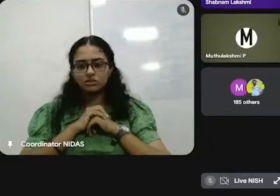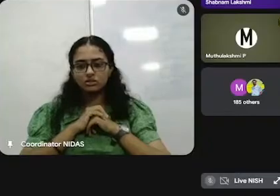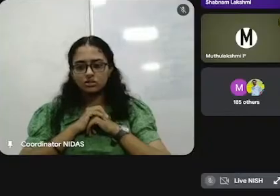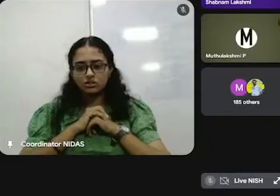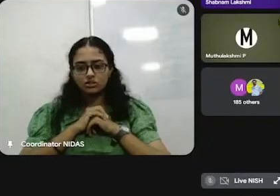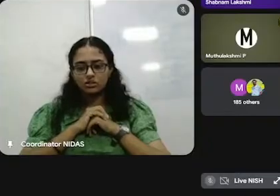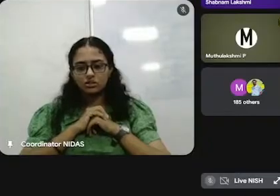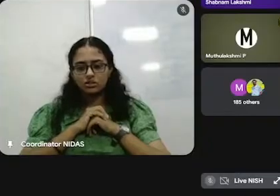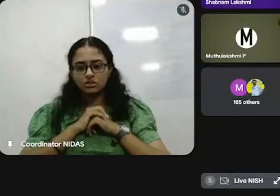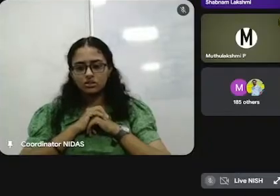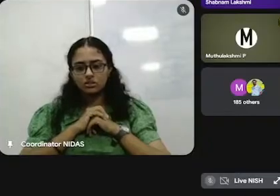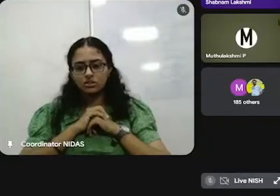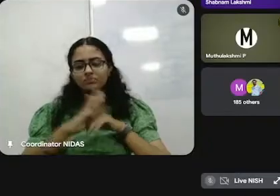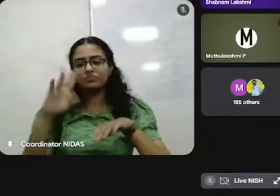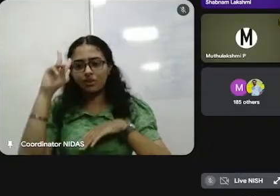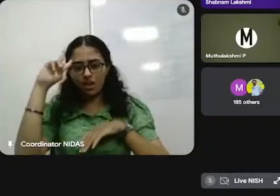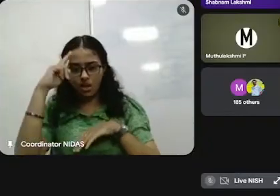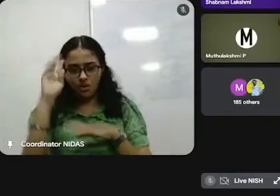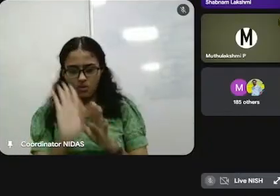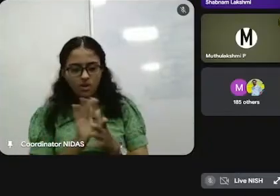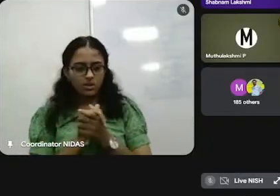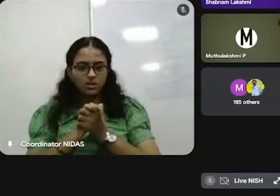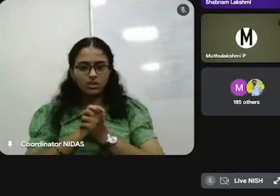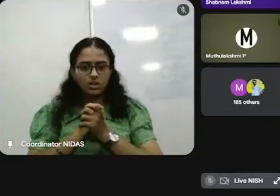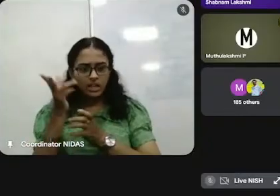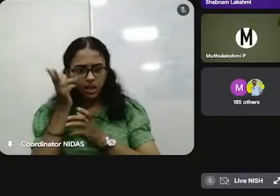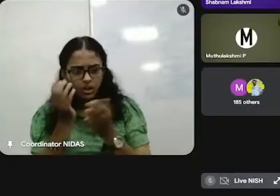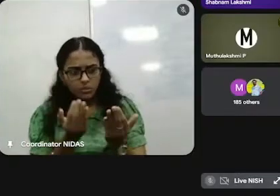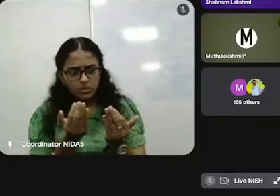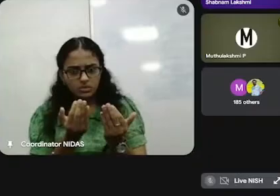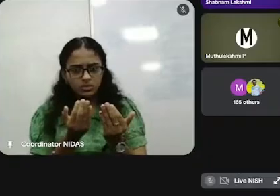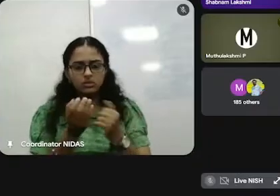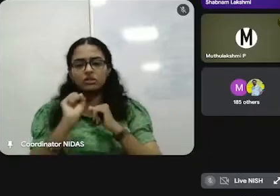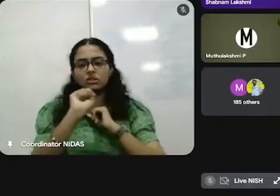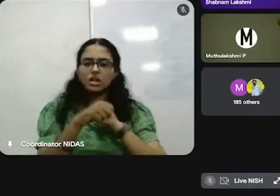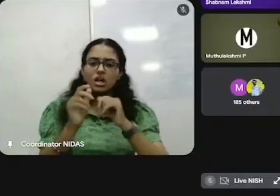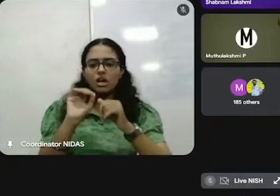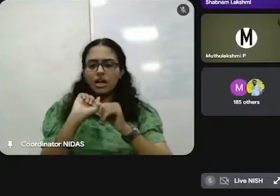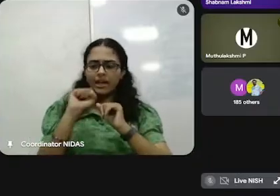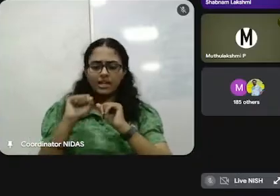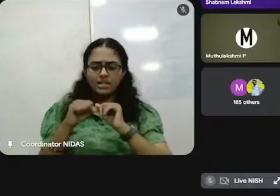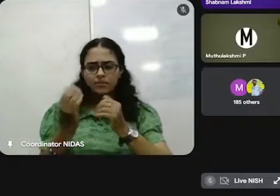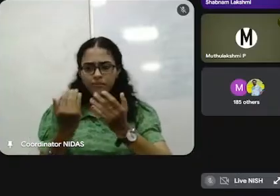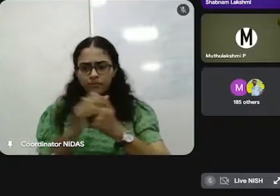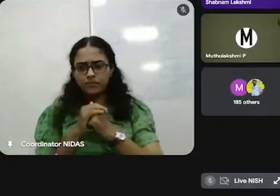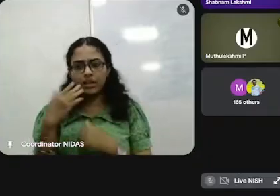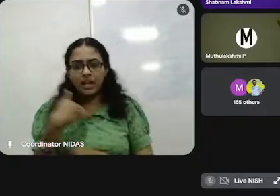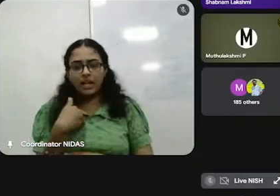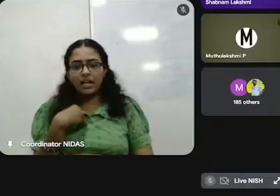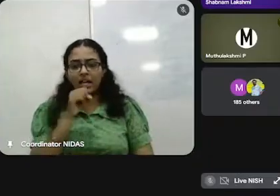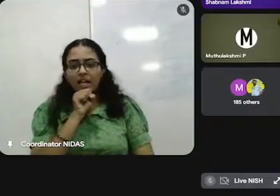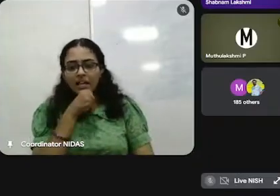മാം. അതുപോലെ വേറൊരു ഡൗട്ട്, കേൾക്കുന്നുണ്ടല്ലോ അല്ലേ? ചോദിച്ചോളൂ. ഞാൻ 22 വയസ്സുള്ള